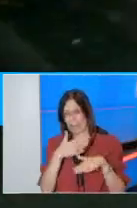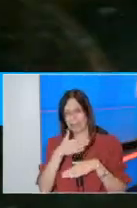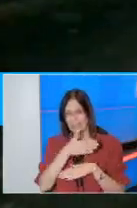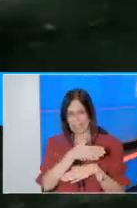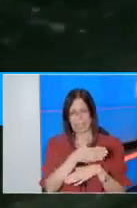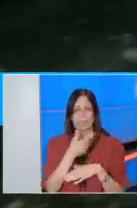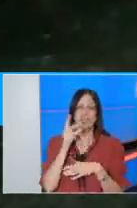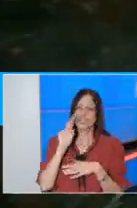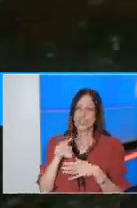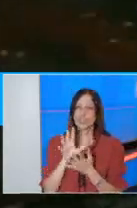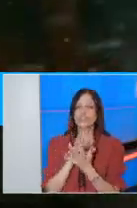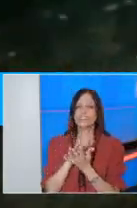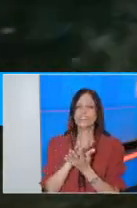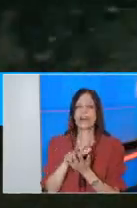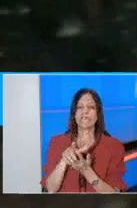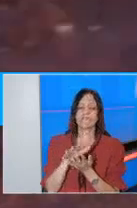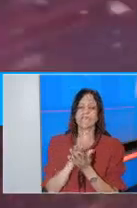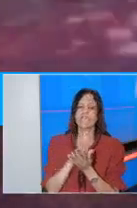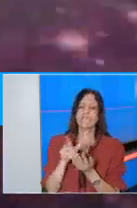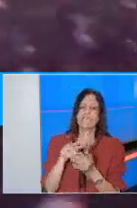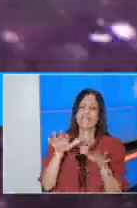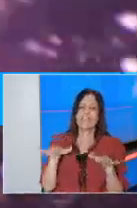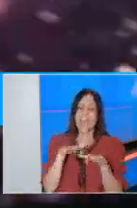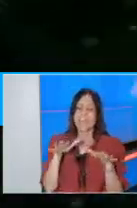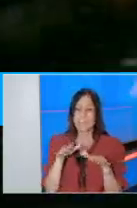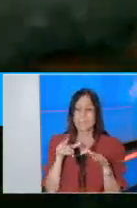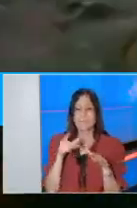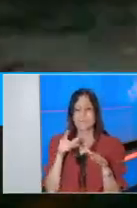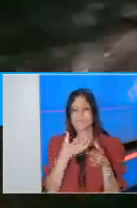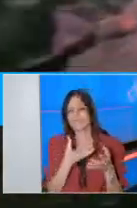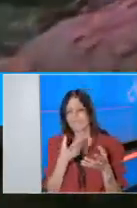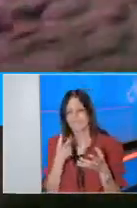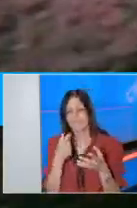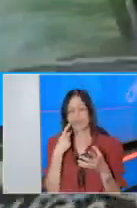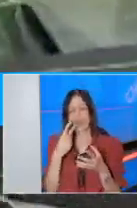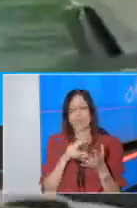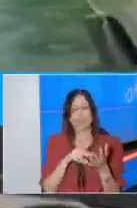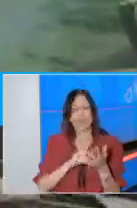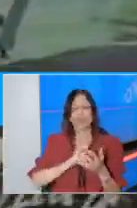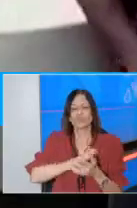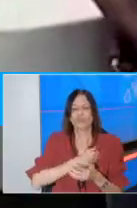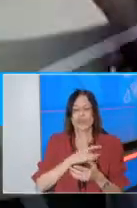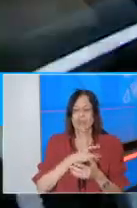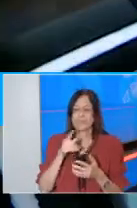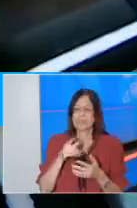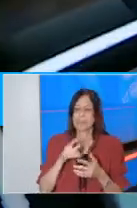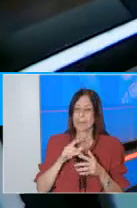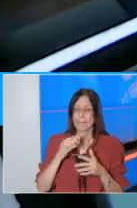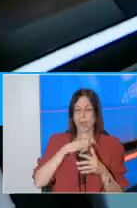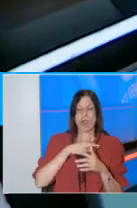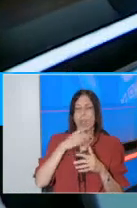יש באמת צב ים שנסחף מת וכולי, למרות שהתמונות האלה גם שוברות את הלב, אבל זה נזק שבסופו של דבר פוגע בנו. זה מגיע